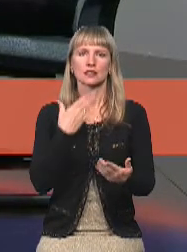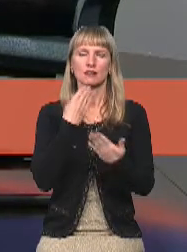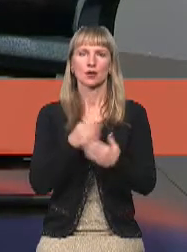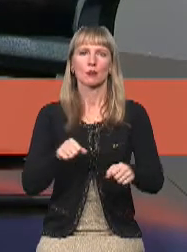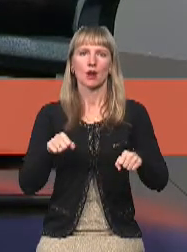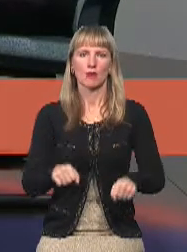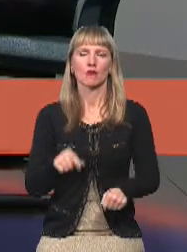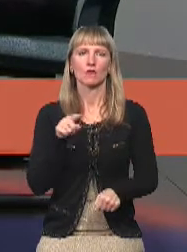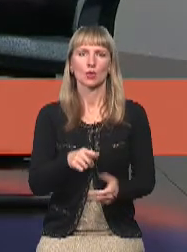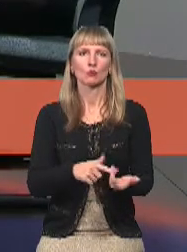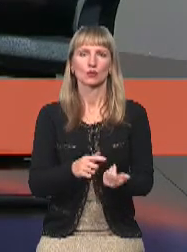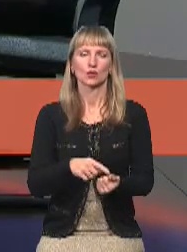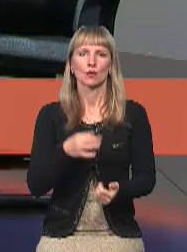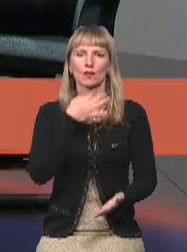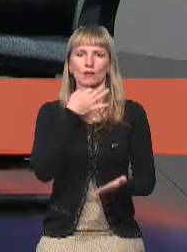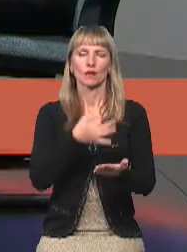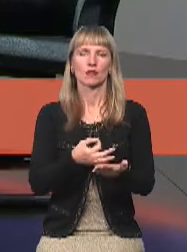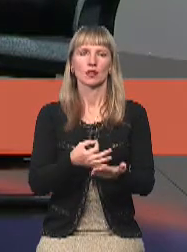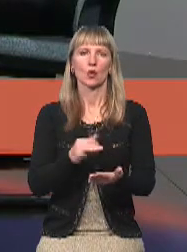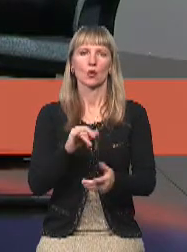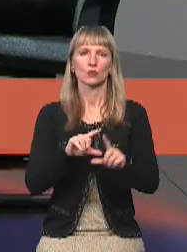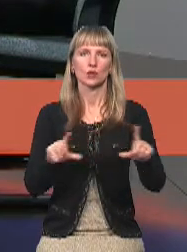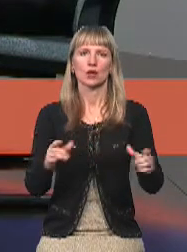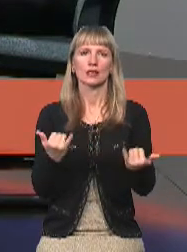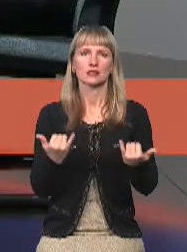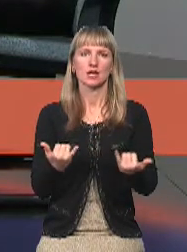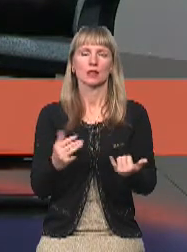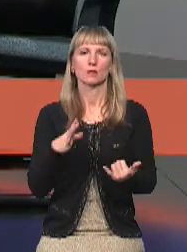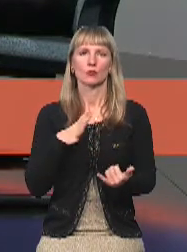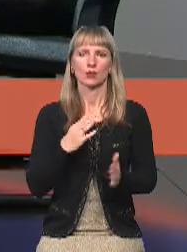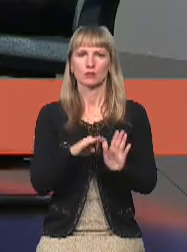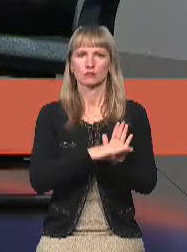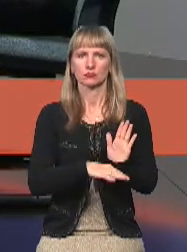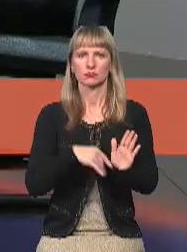права, в тому числі у відповідних установах, які зараз були зазначені.